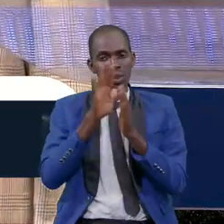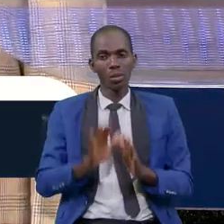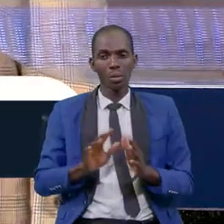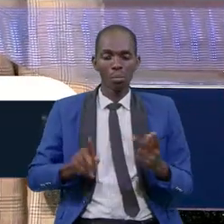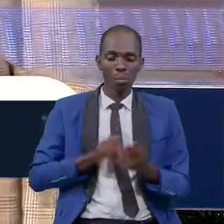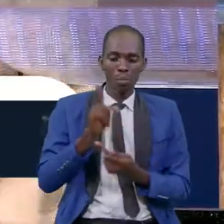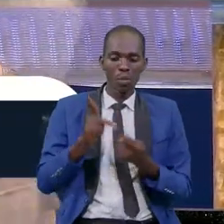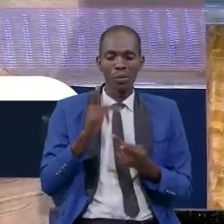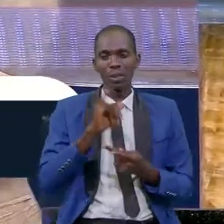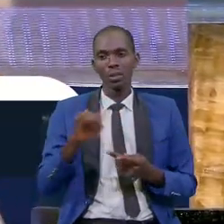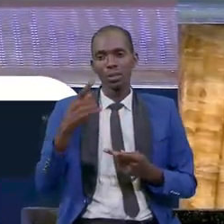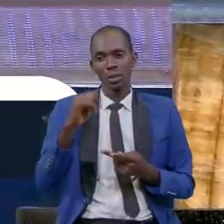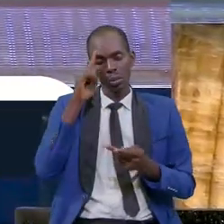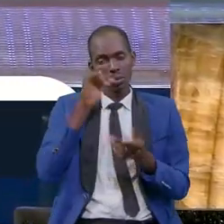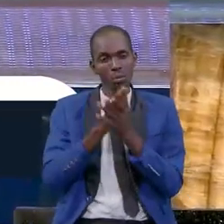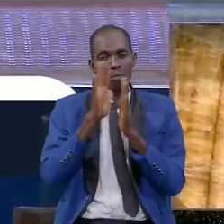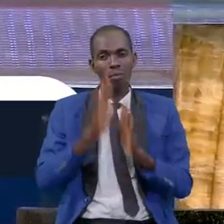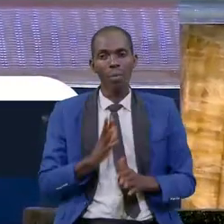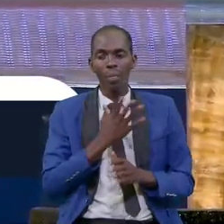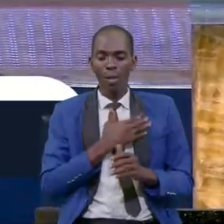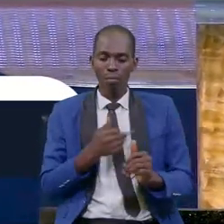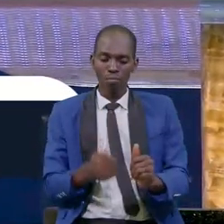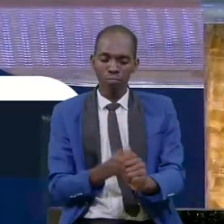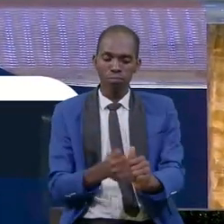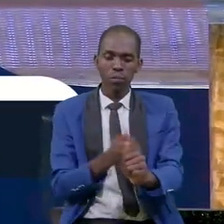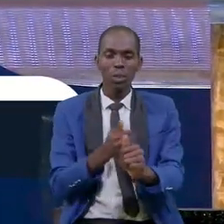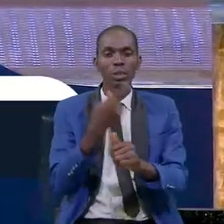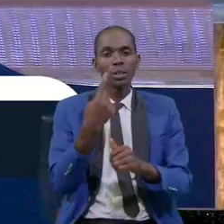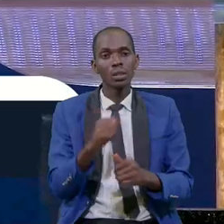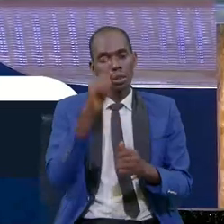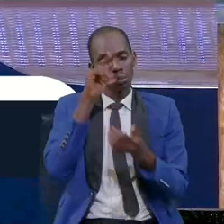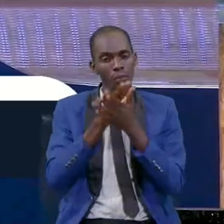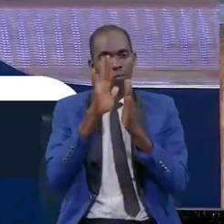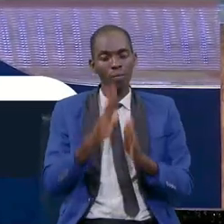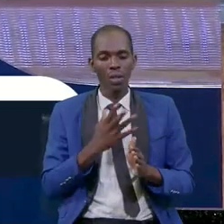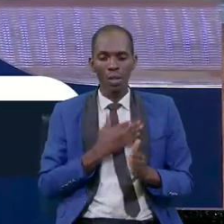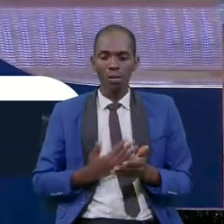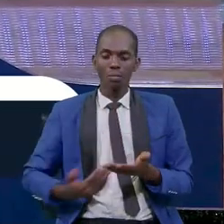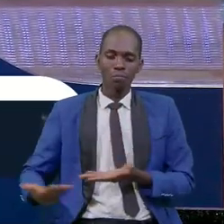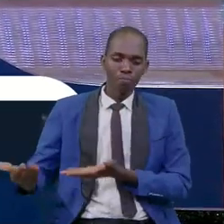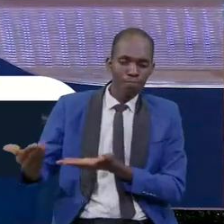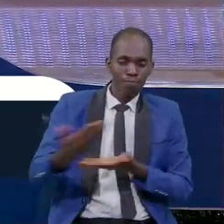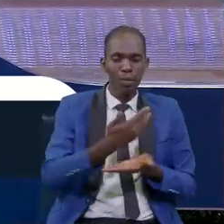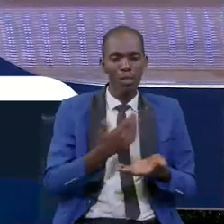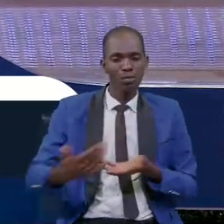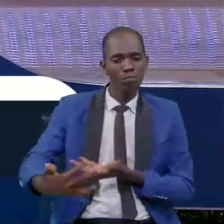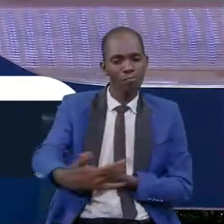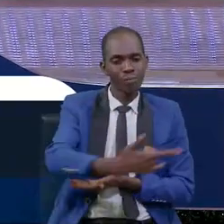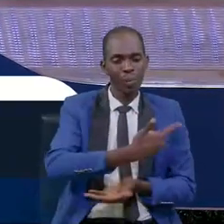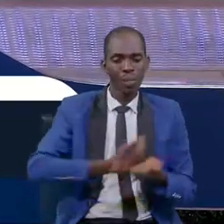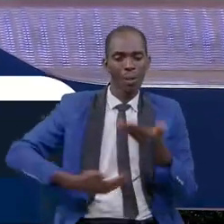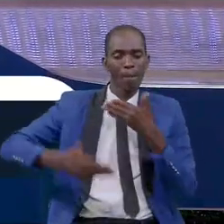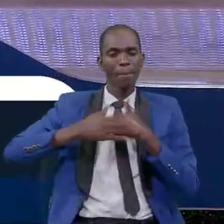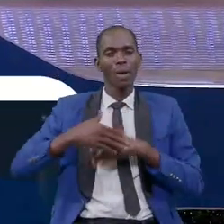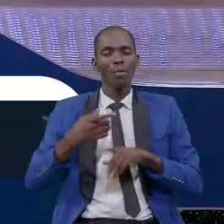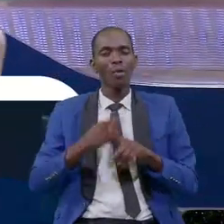préparant les saints, perfectionnant les saints et poursuivant les saints et les